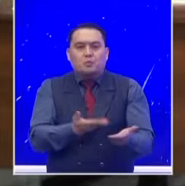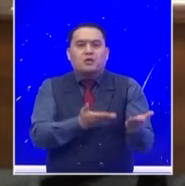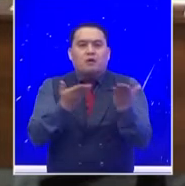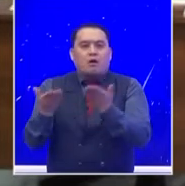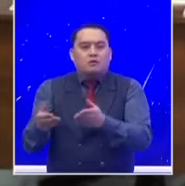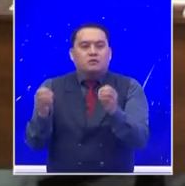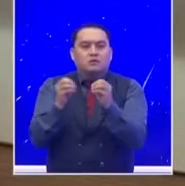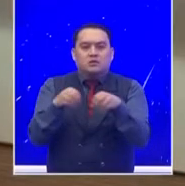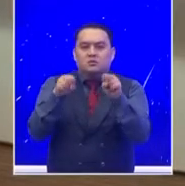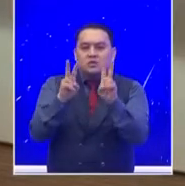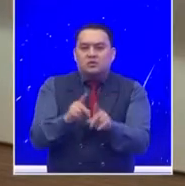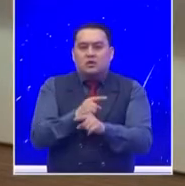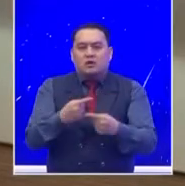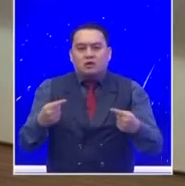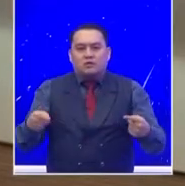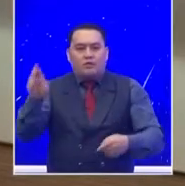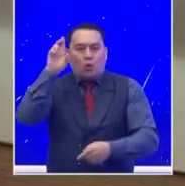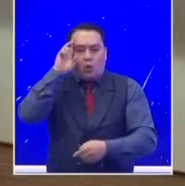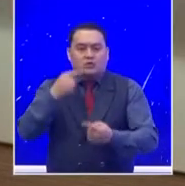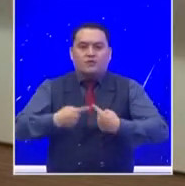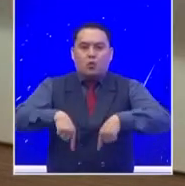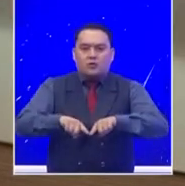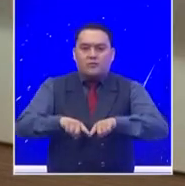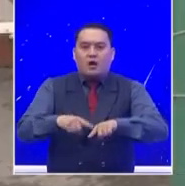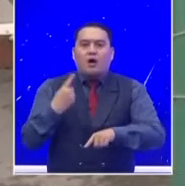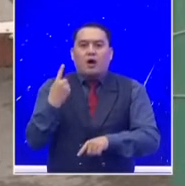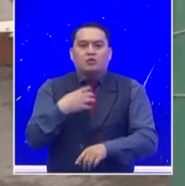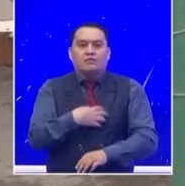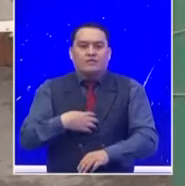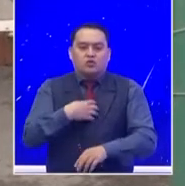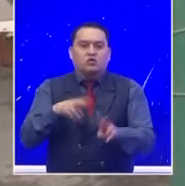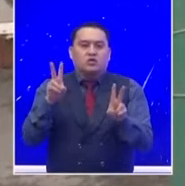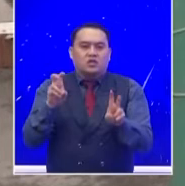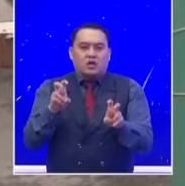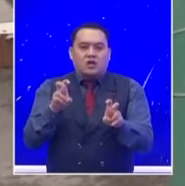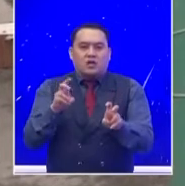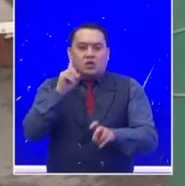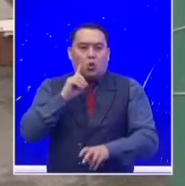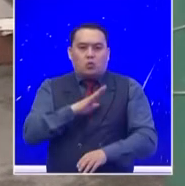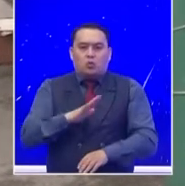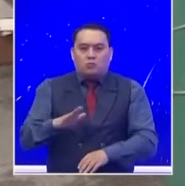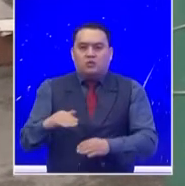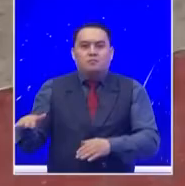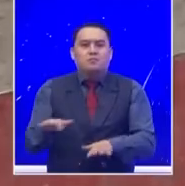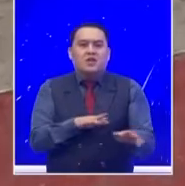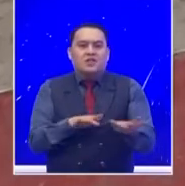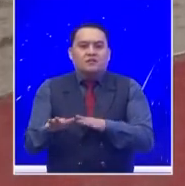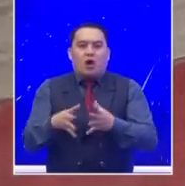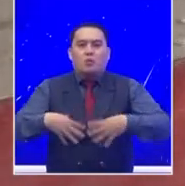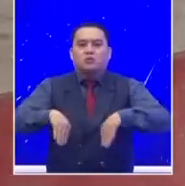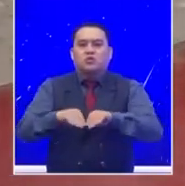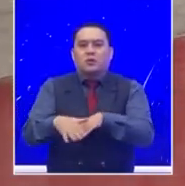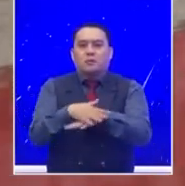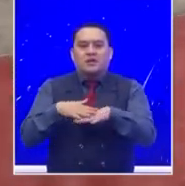более десятка представителей различных государственных органов. Одной из актуальных тем остается неудобство в передвижении. Во многих общественных